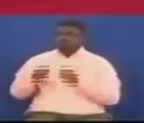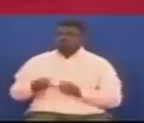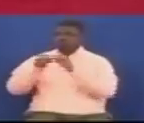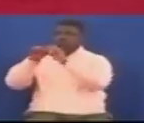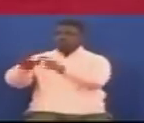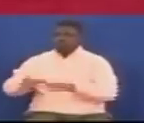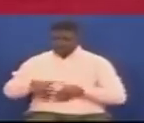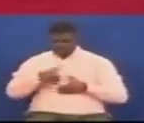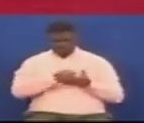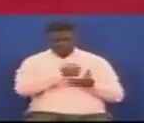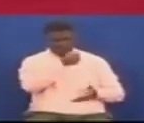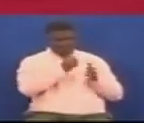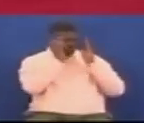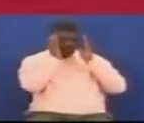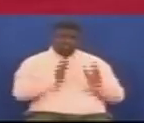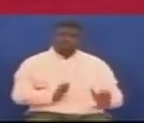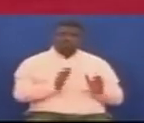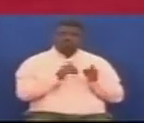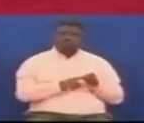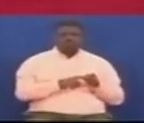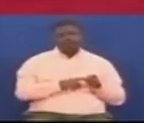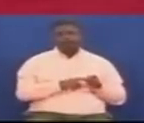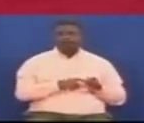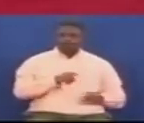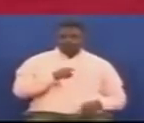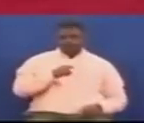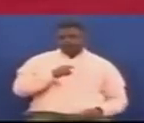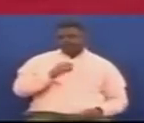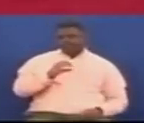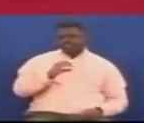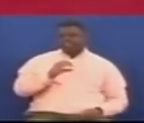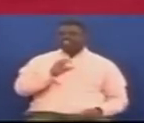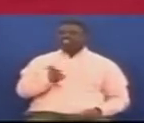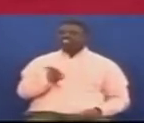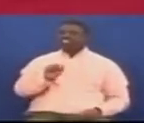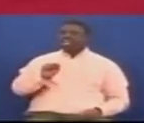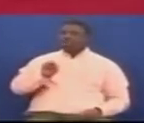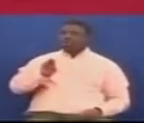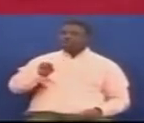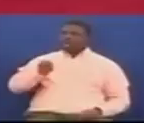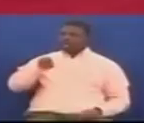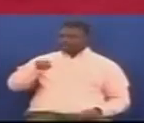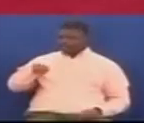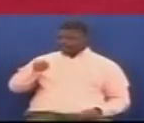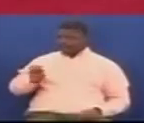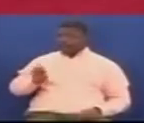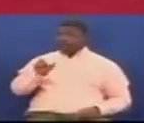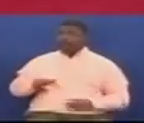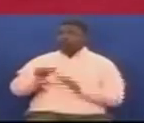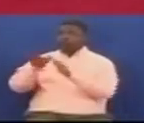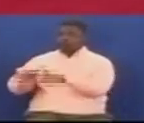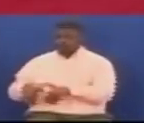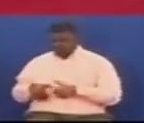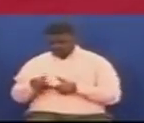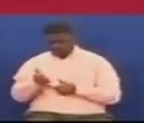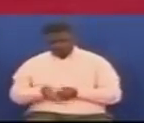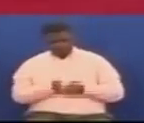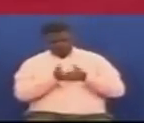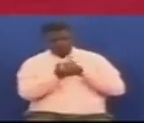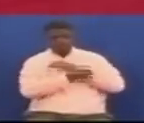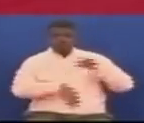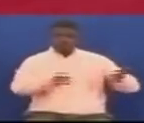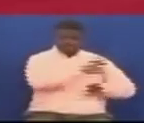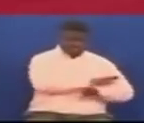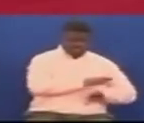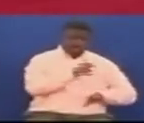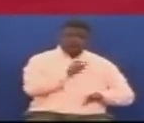ya budget, Mheshimiwa George Boniface Simbachawene, mbunge, na makamu mwenyekiti Mheshimiwa Mashimba Mashauri Ndaki,